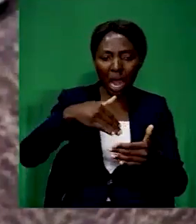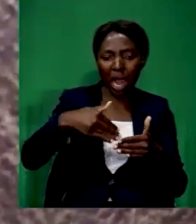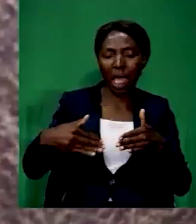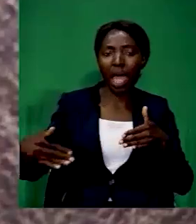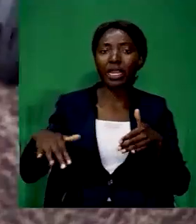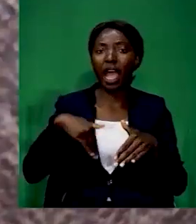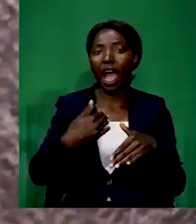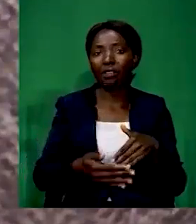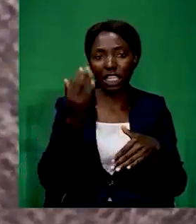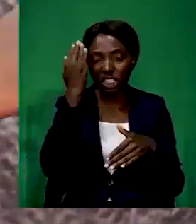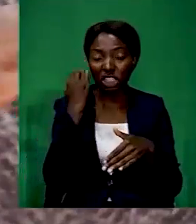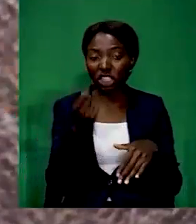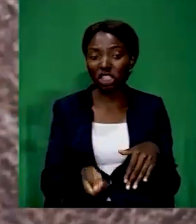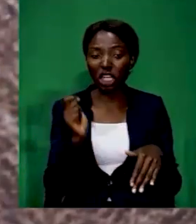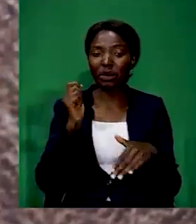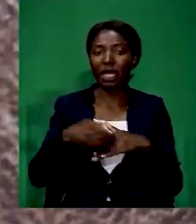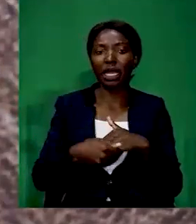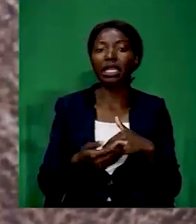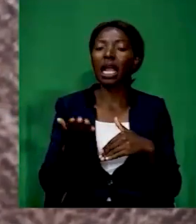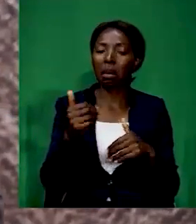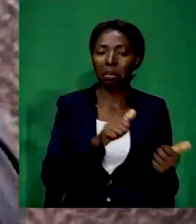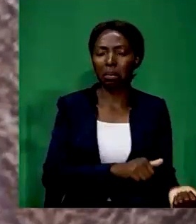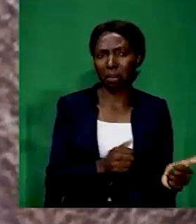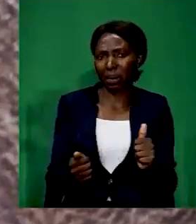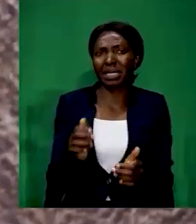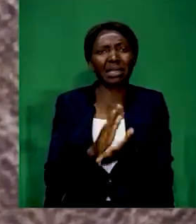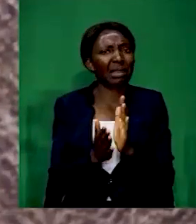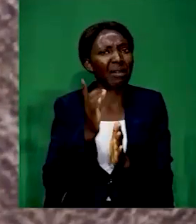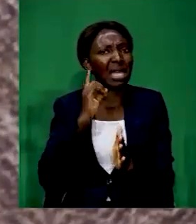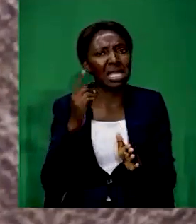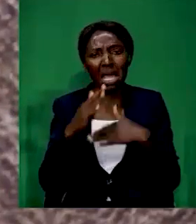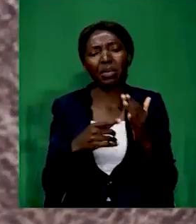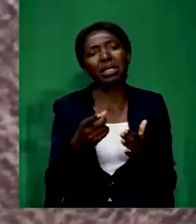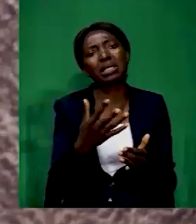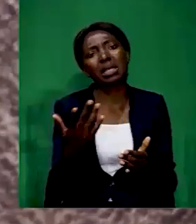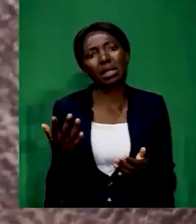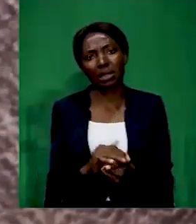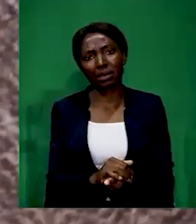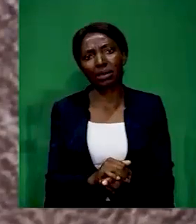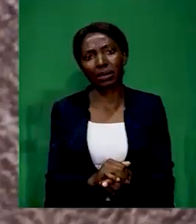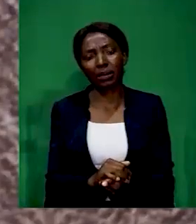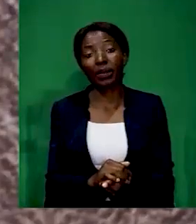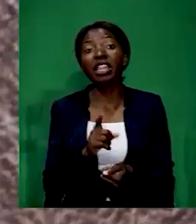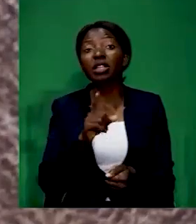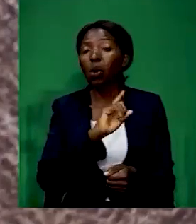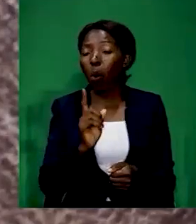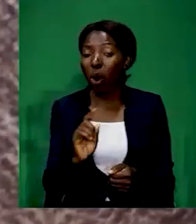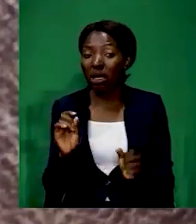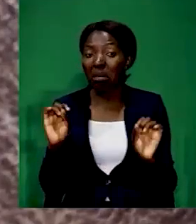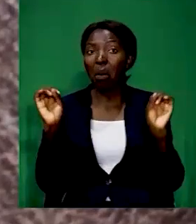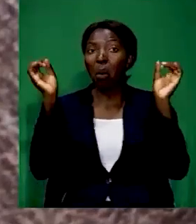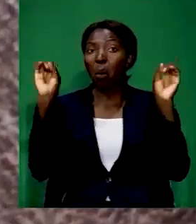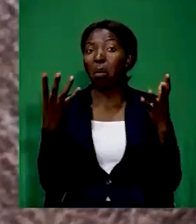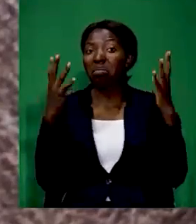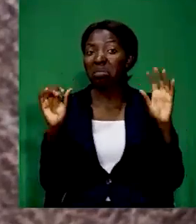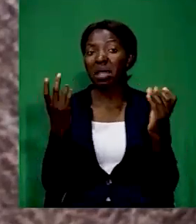after judgment night tikanzi mese pindai mumvura hatina zuva rimwe chete ratakazvinzwa izvozvo minana after minana